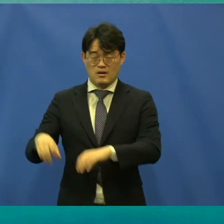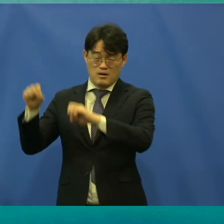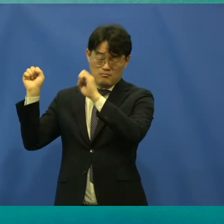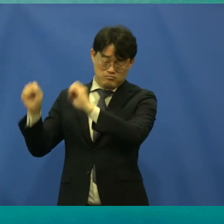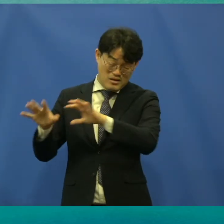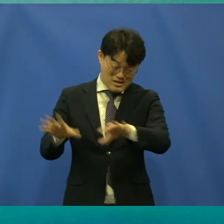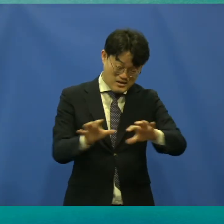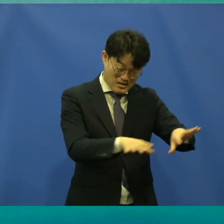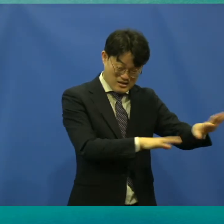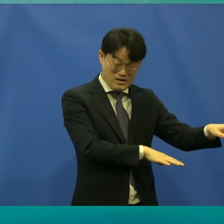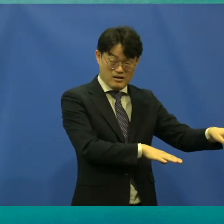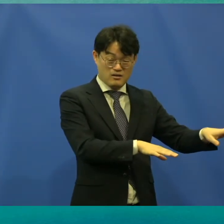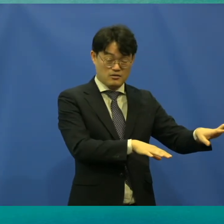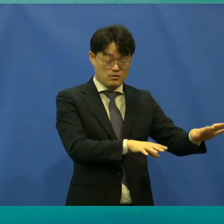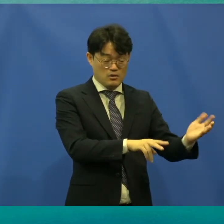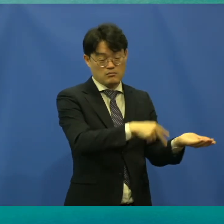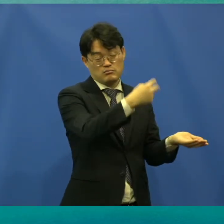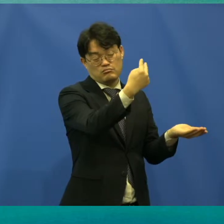사라져 버렸습니다.